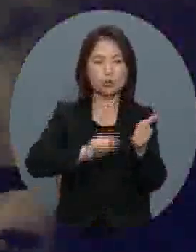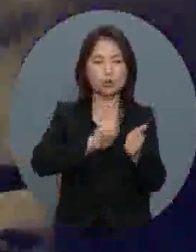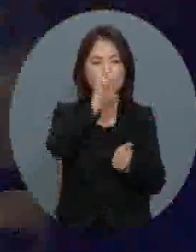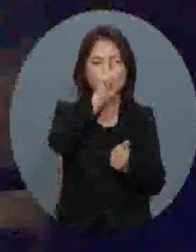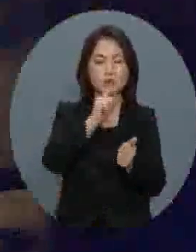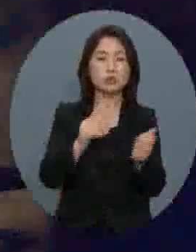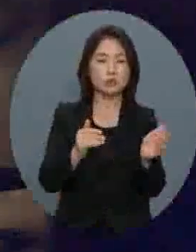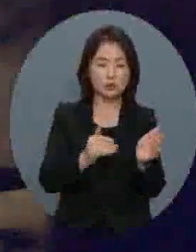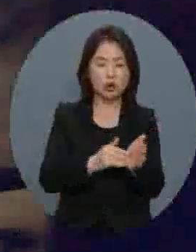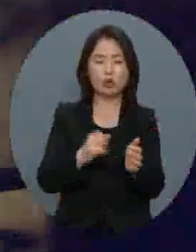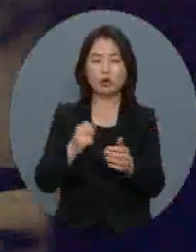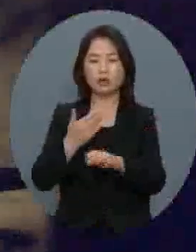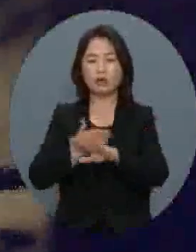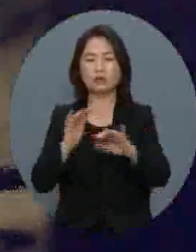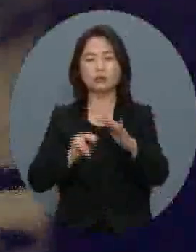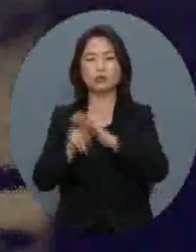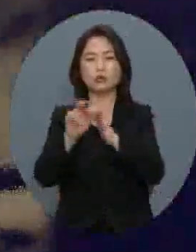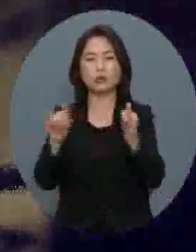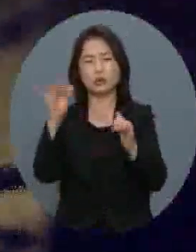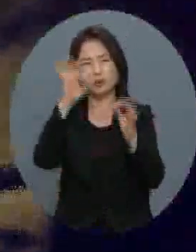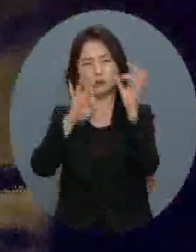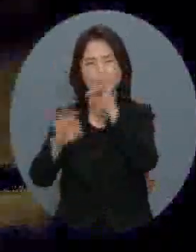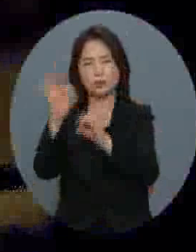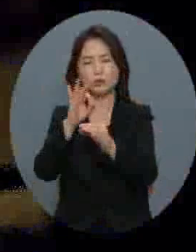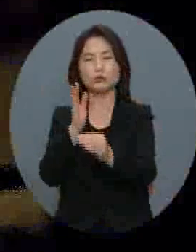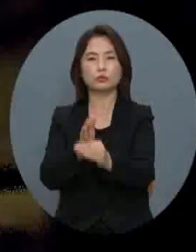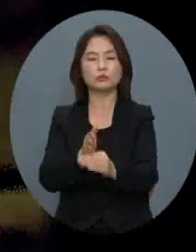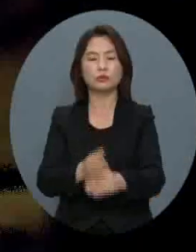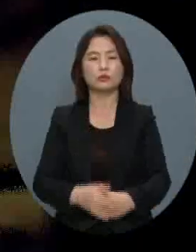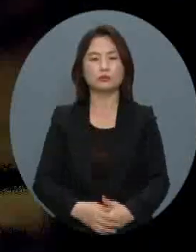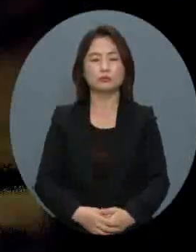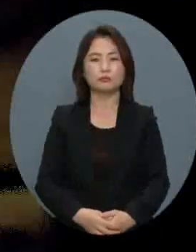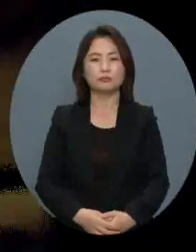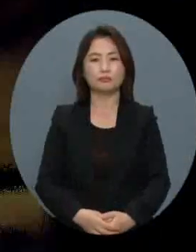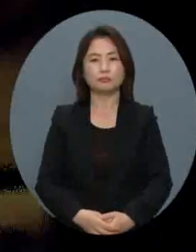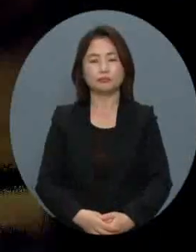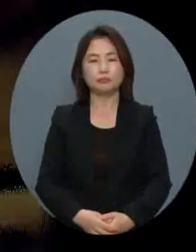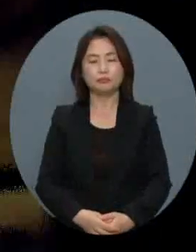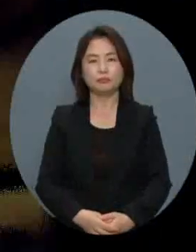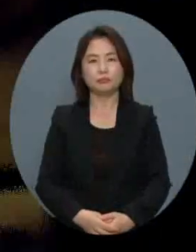달아난 또 다른 태국 남성을 쫓고 있습니다. MBC 뉴스 손은민입니다.